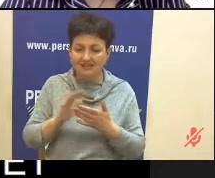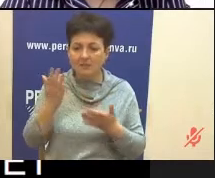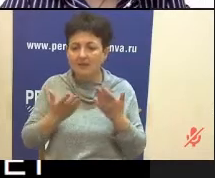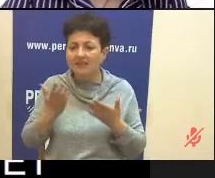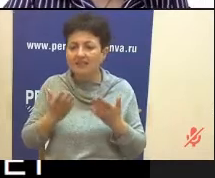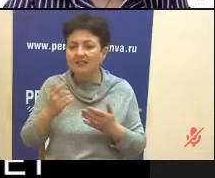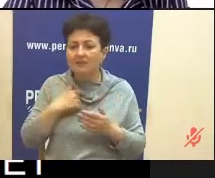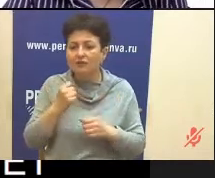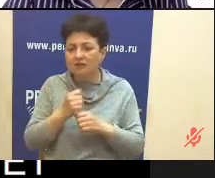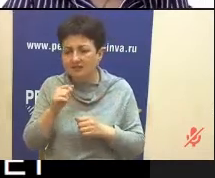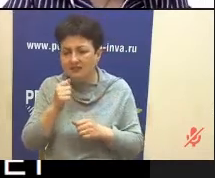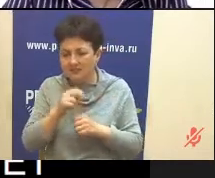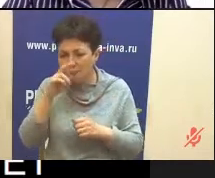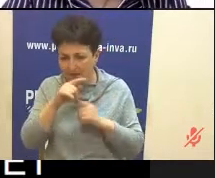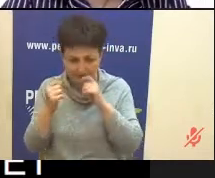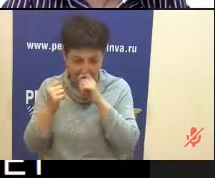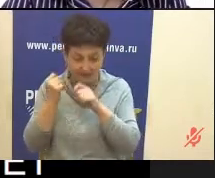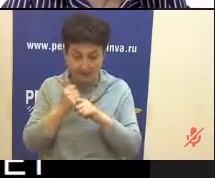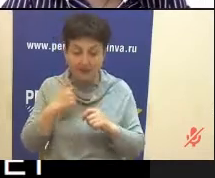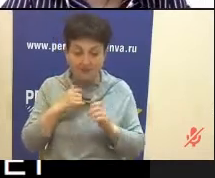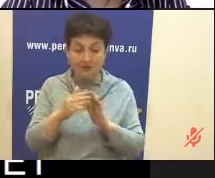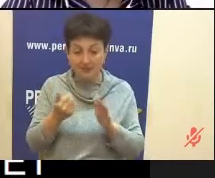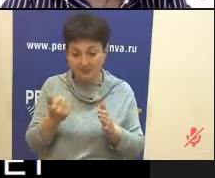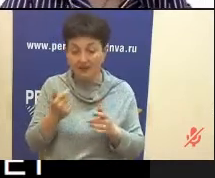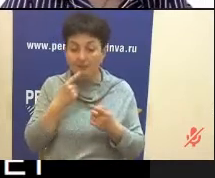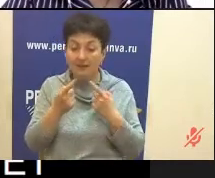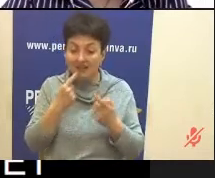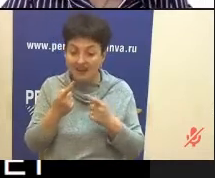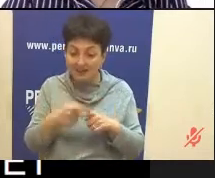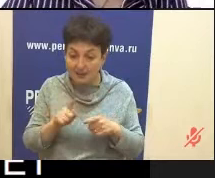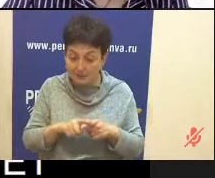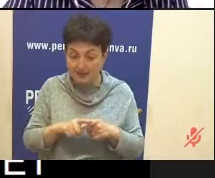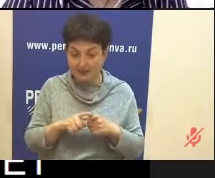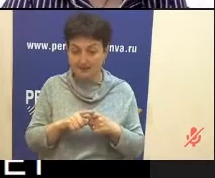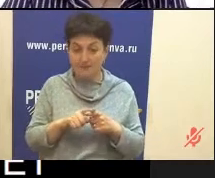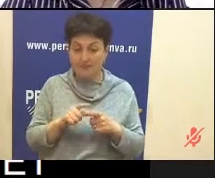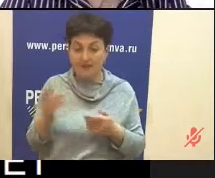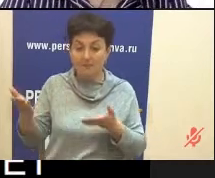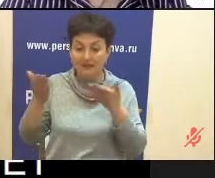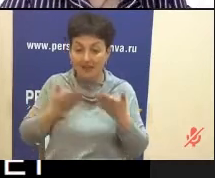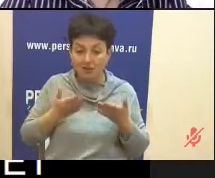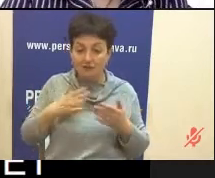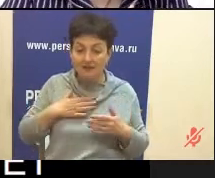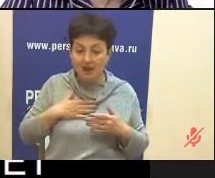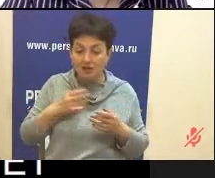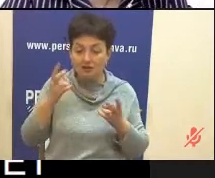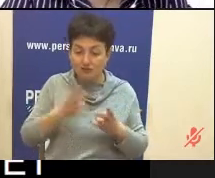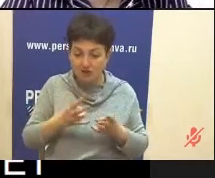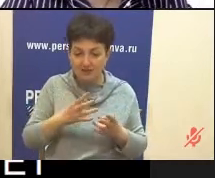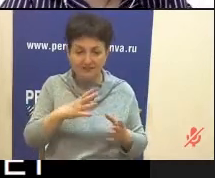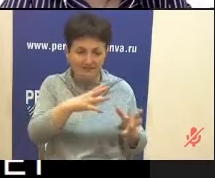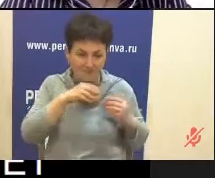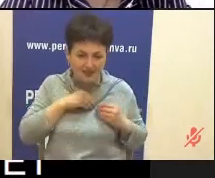не скрываем, если мы что-то не сделали или сделали не так, мы скорее призываем поговорить об этом, приглашаем